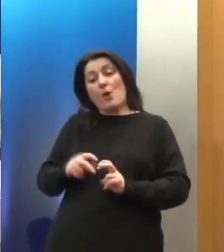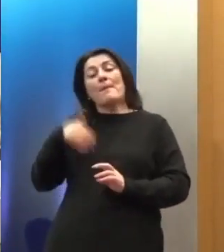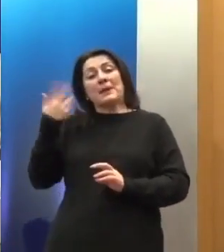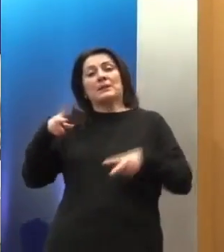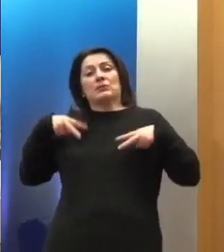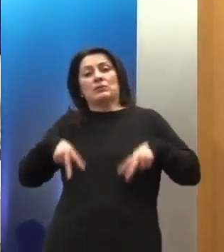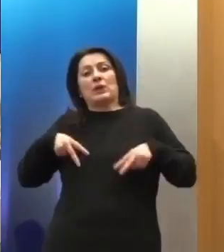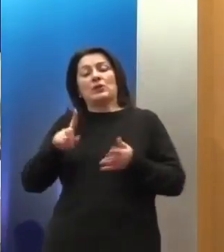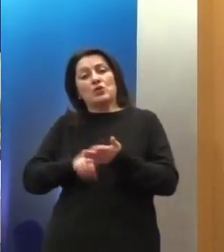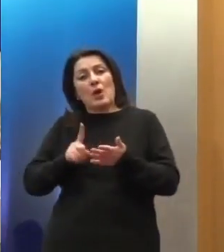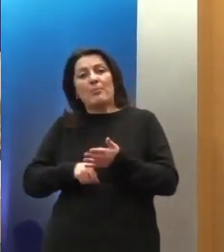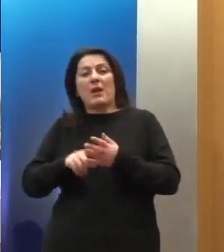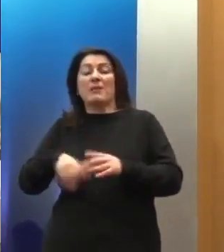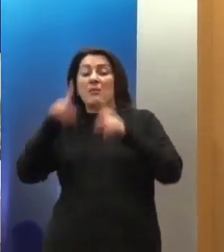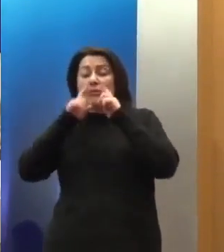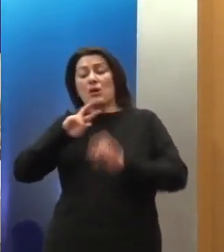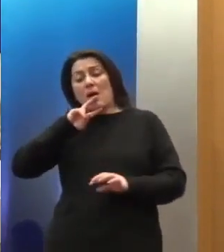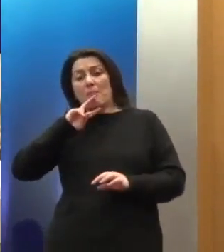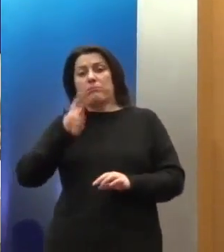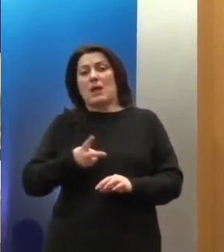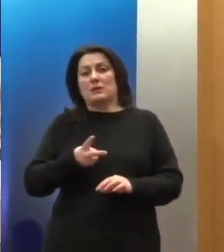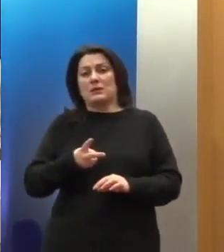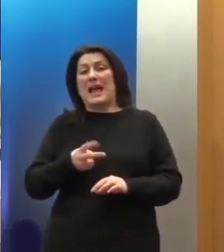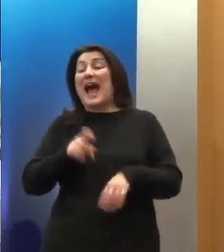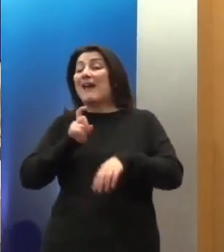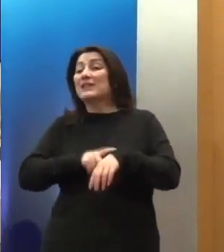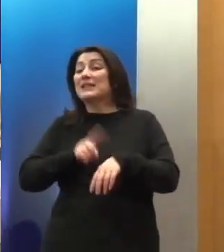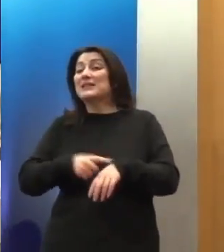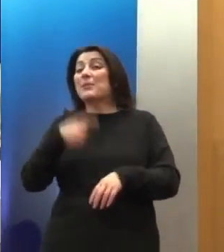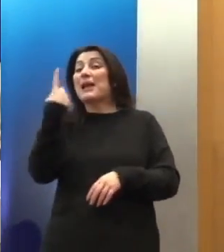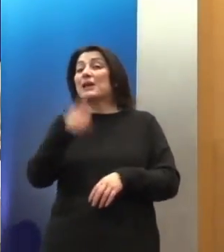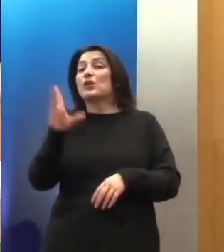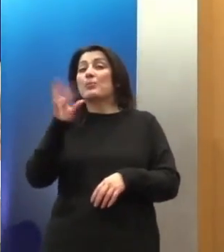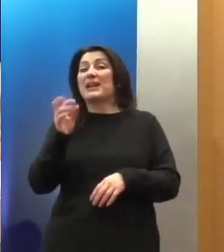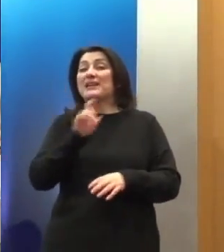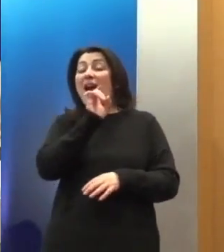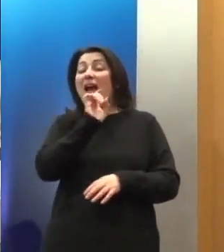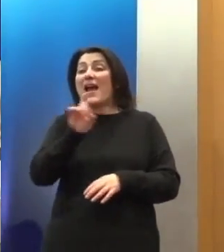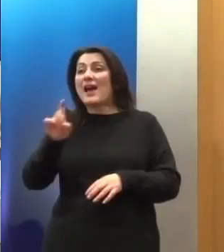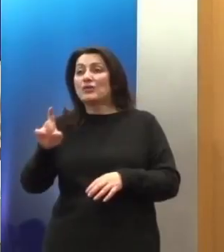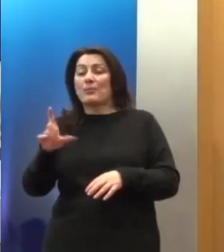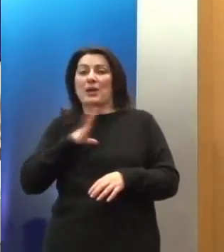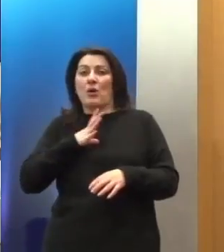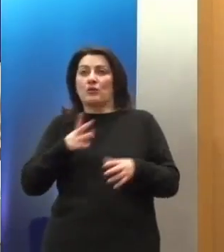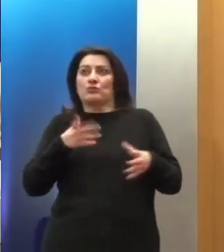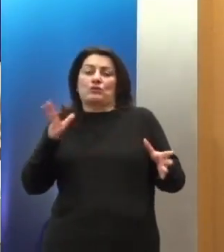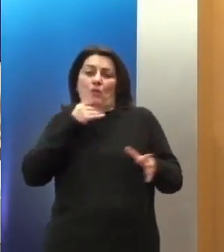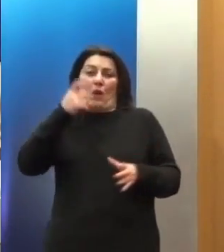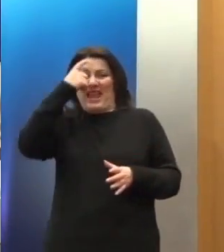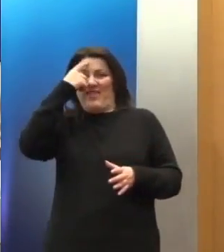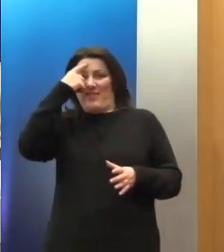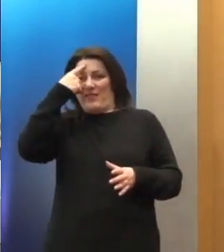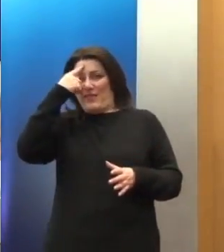υλοποιεί. Αυτή τη στιγμή υπάρχουν 150 εκατομμύρια κόσμος, μεγάλη χώρα βέβαια η Ινδία,